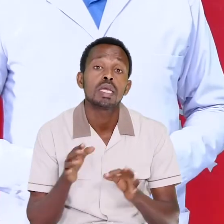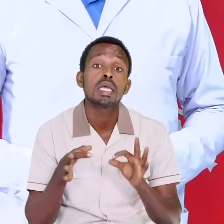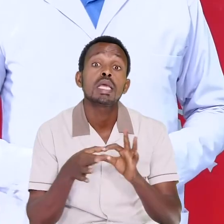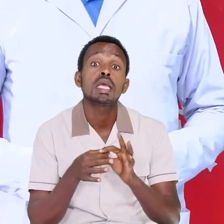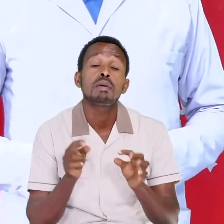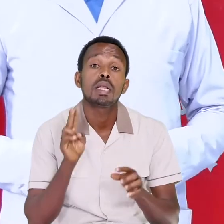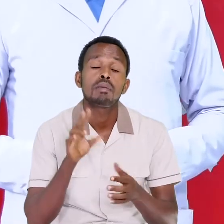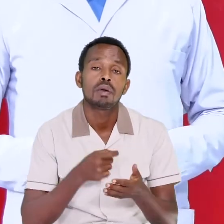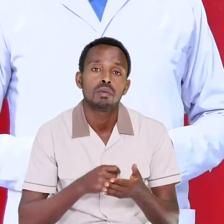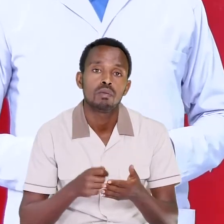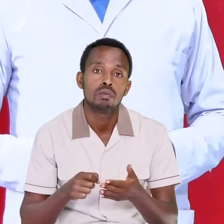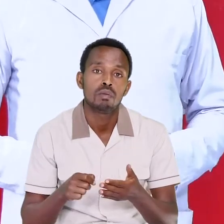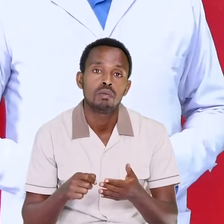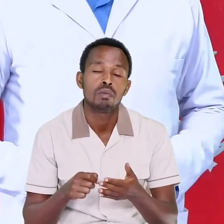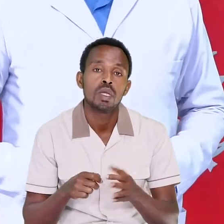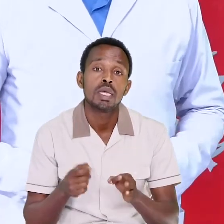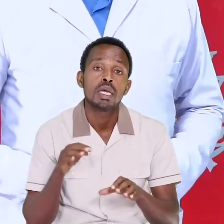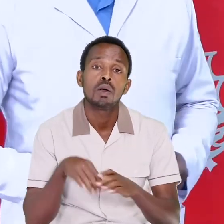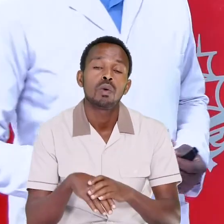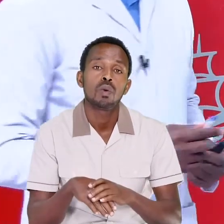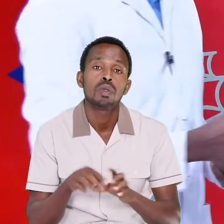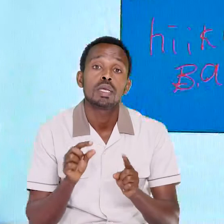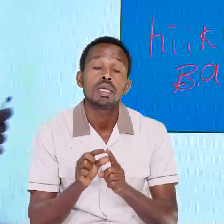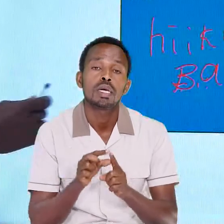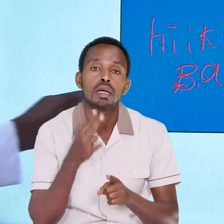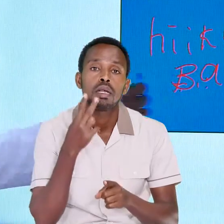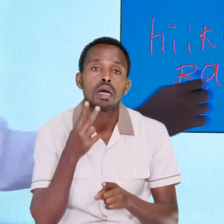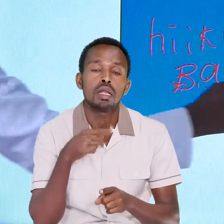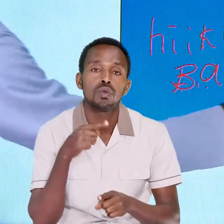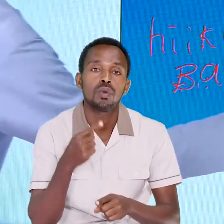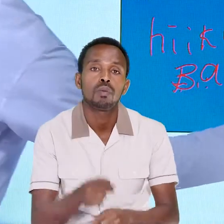achi keessatti hiika galumsa jecha kanaa ilaallaa jechuudha.